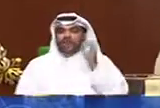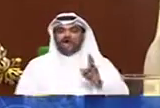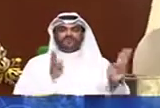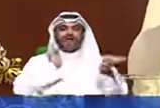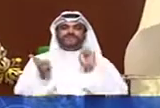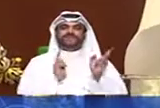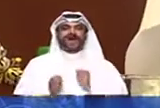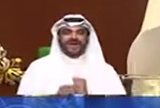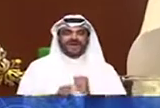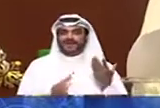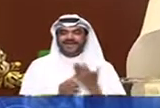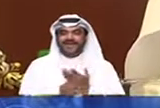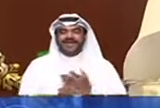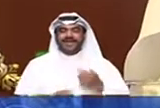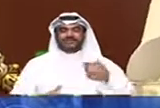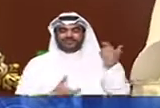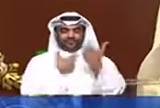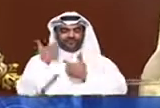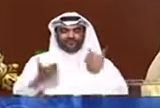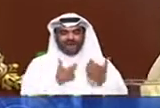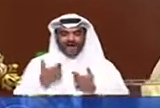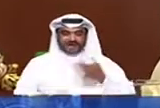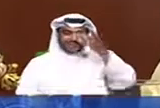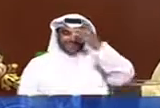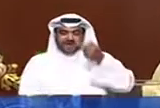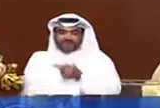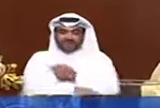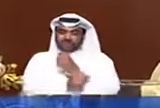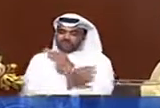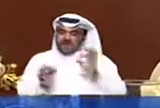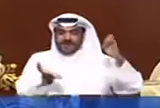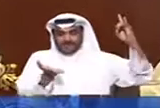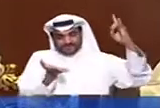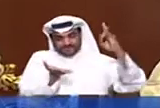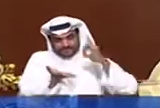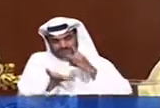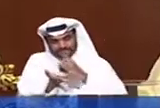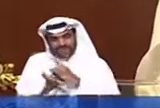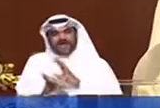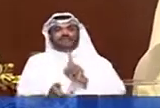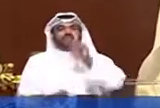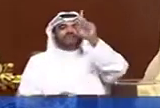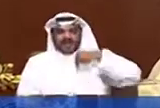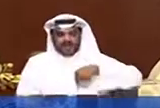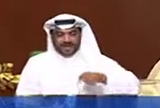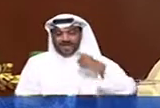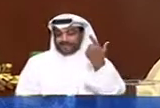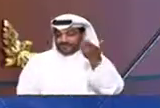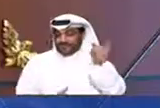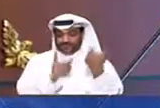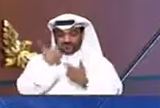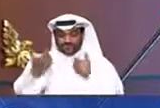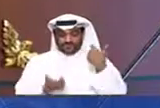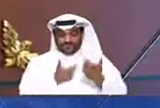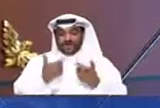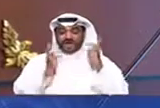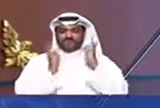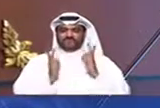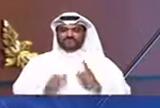الصباح حفظه الله ورعاه من الولايات المتحدة الأمريكية بعد رحلة علاج كان من ضمنها فترة